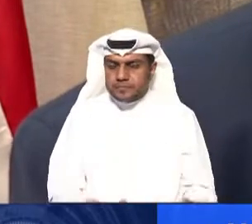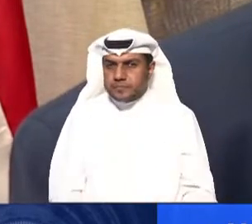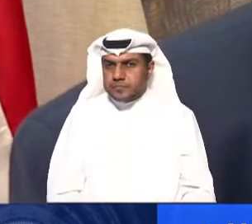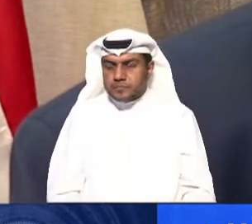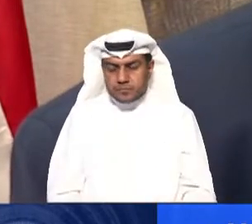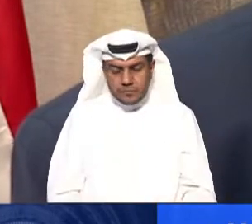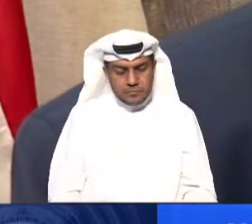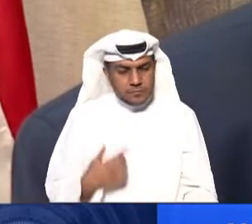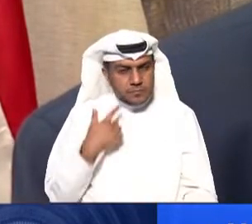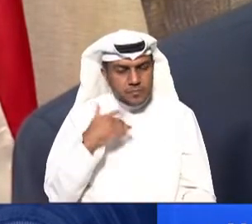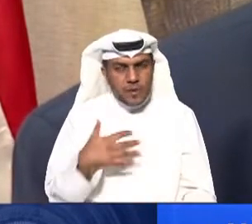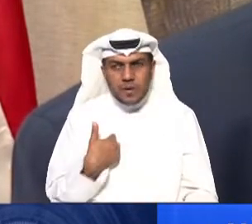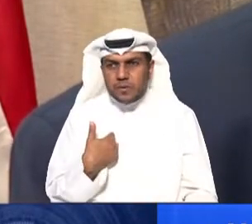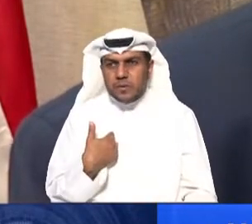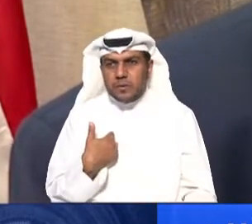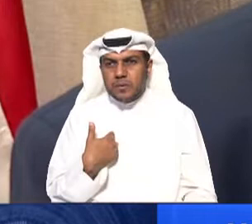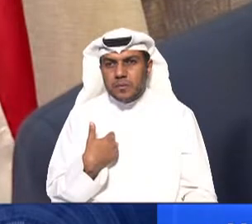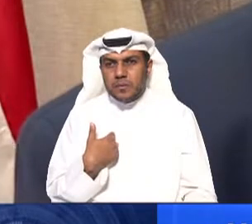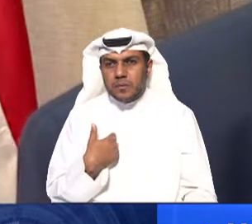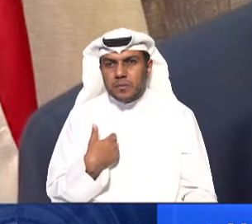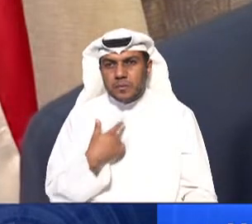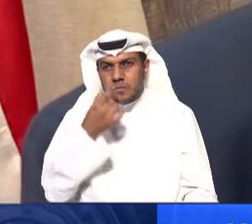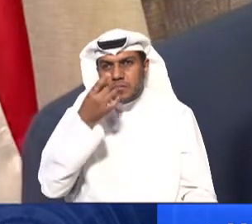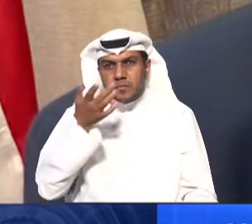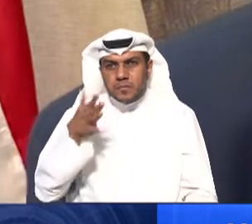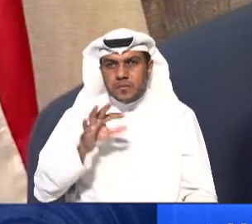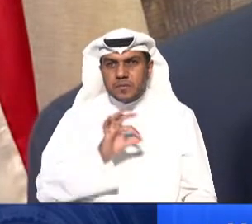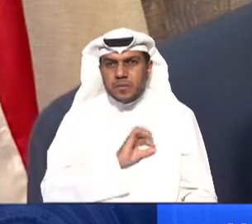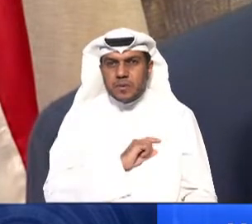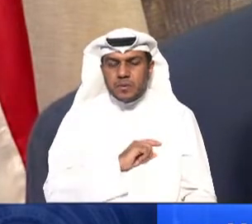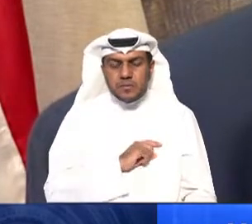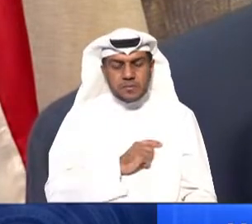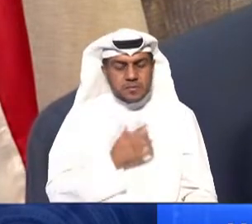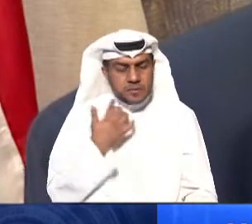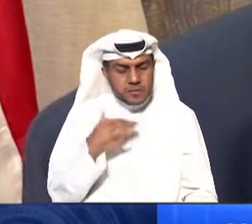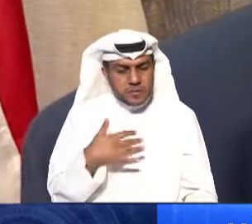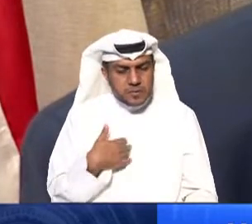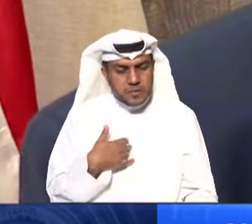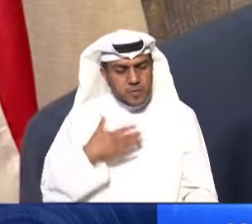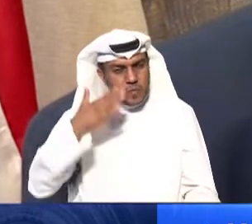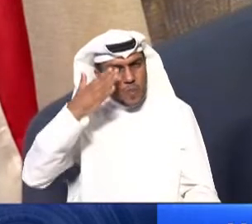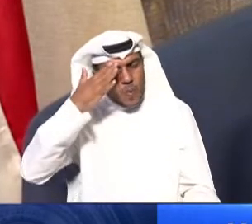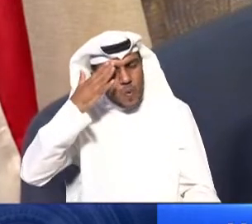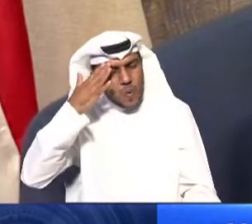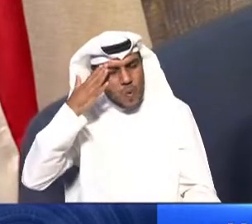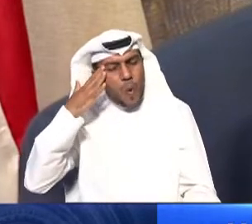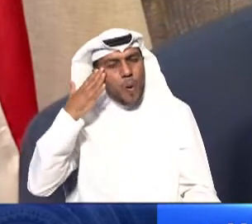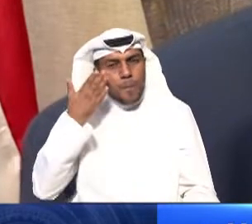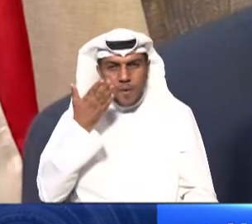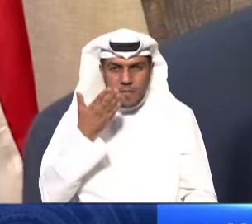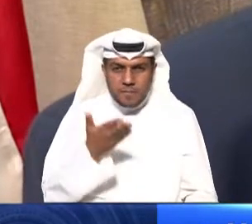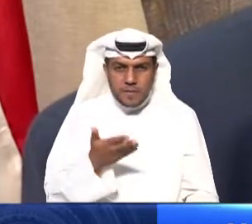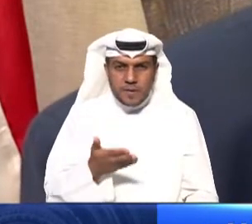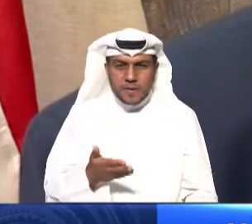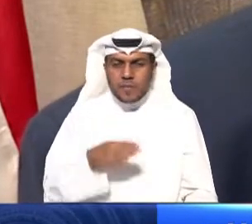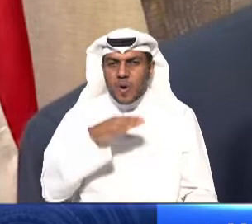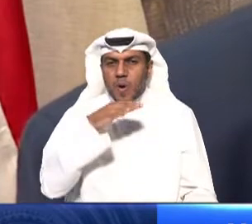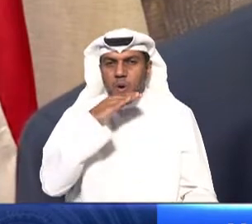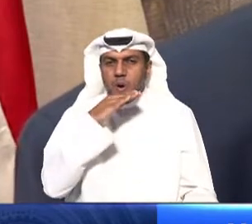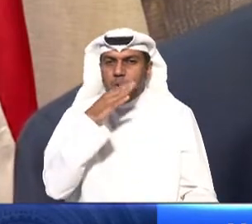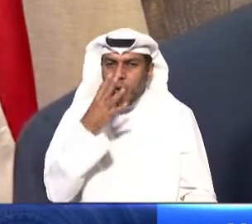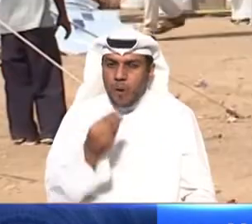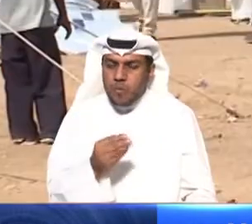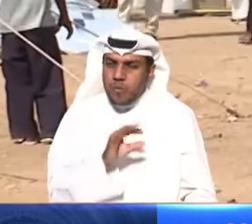بفقده نشعر بأننا قد فقدنا حكيما وفقدنا أبا